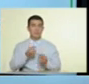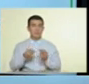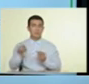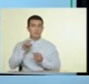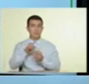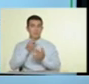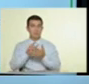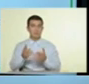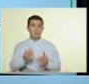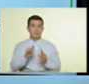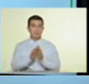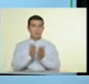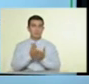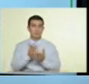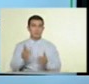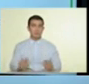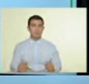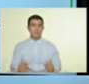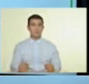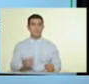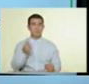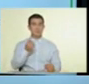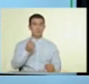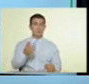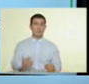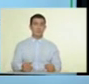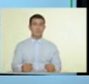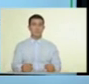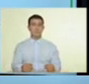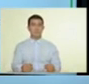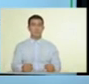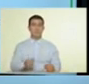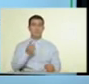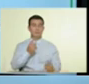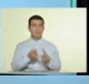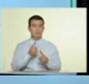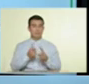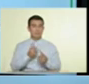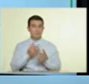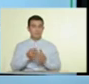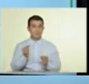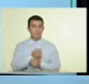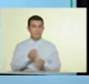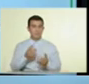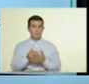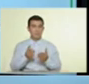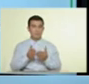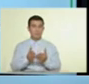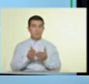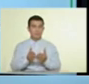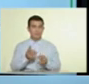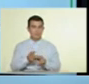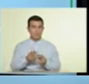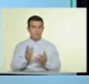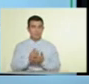sizning darsligingizda. Demak, avval biz tezlikni topib olishimiz kerak ekan. Yo'lovchi kemasining